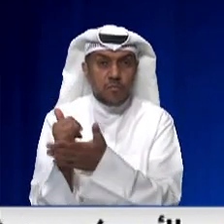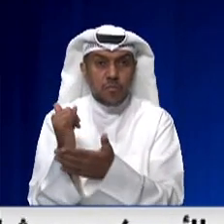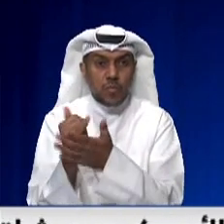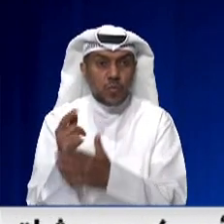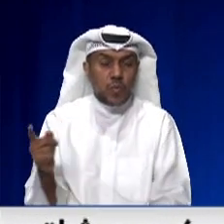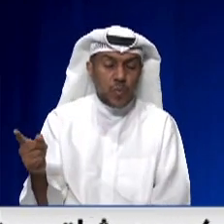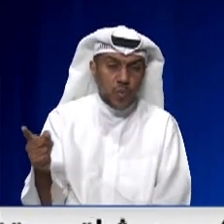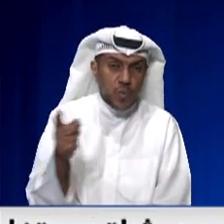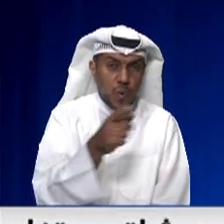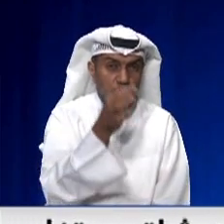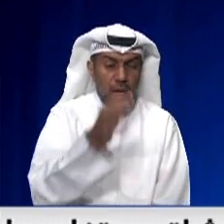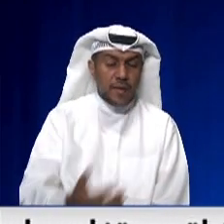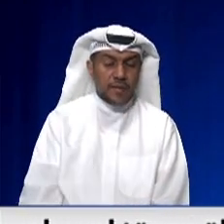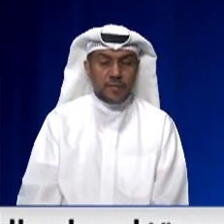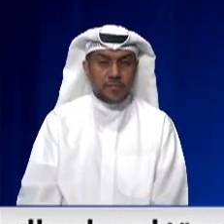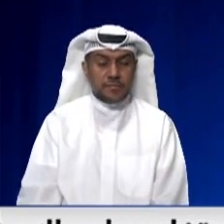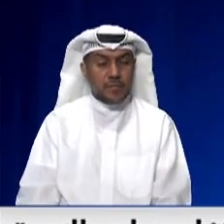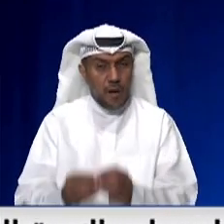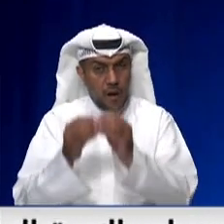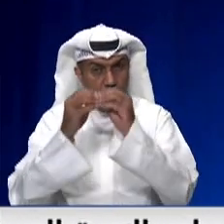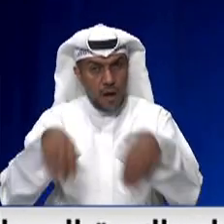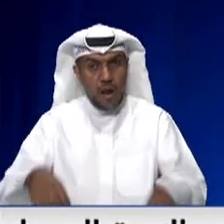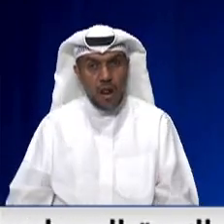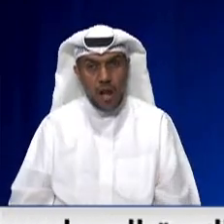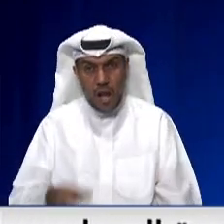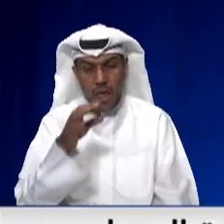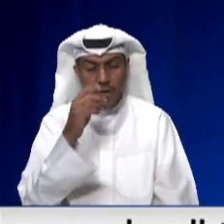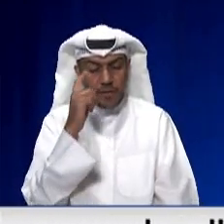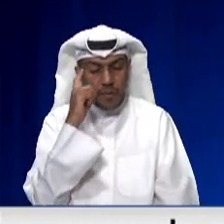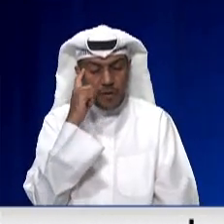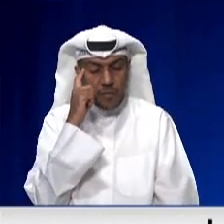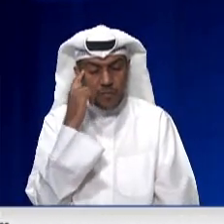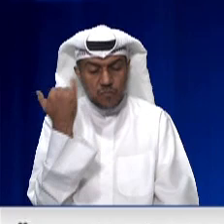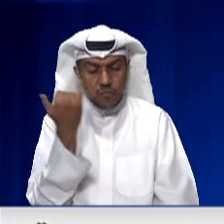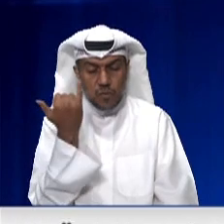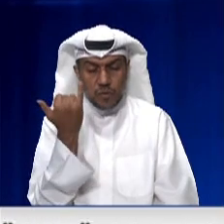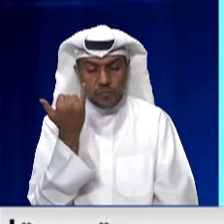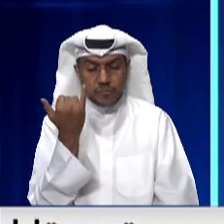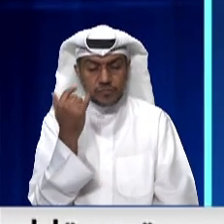الوصول إلى حل عادل ودائم للقضية الفلسطينية